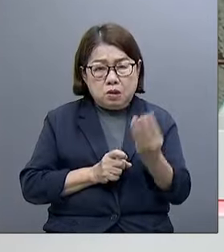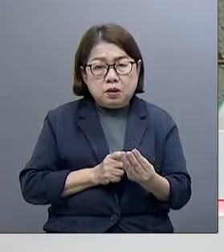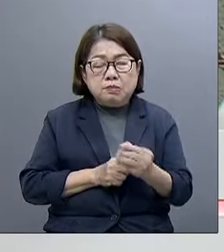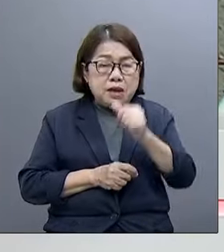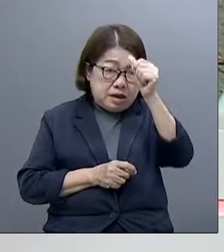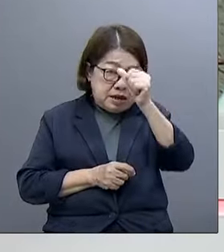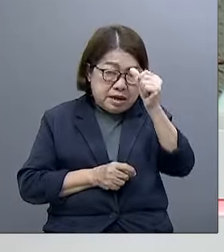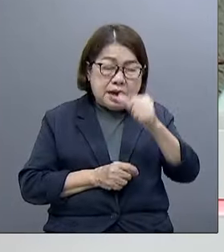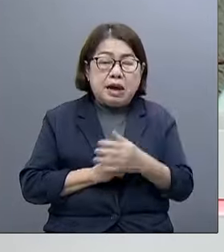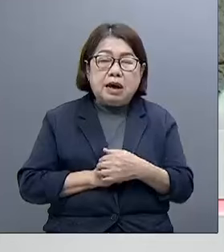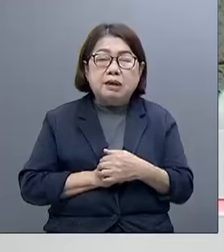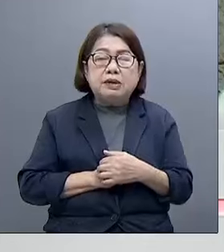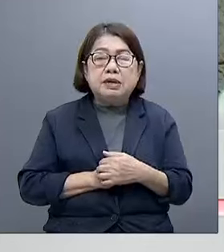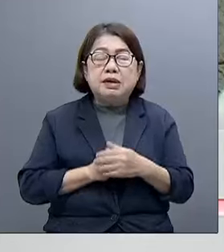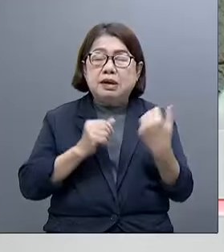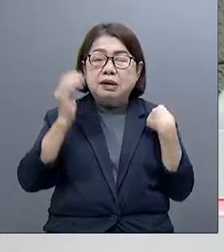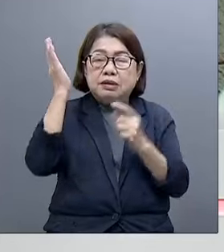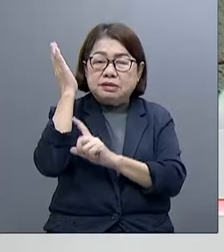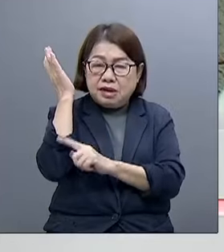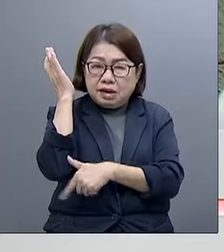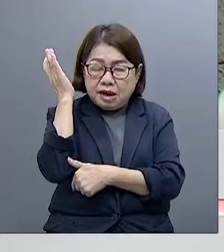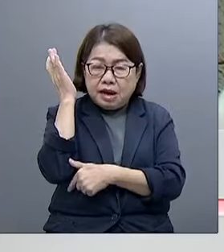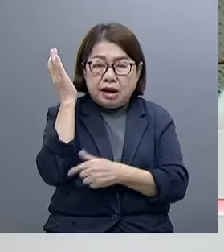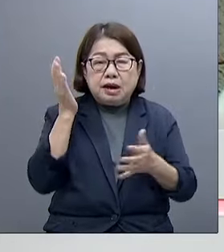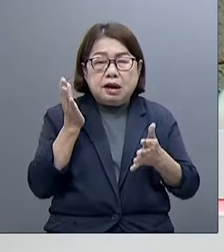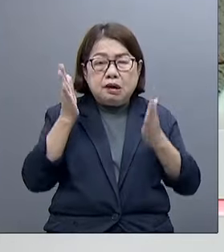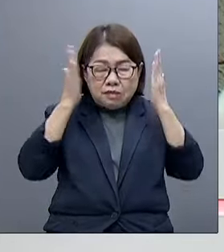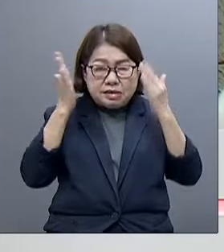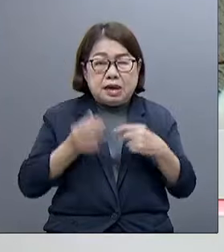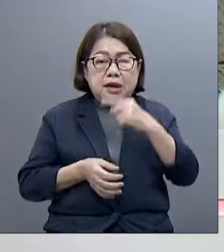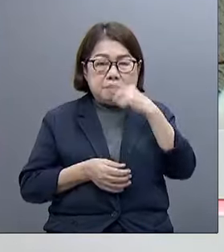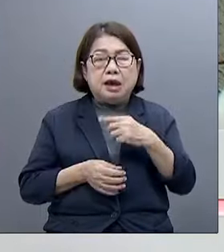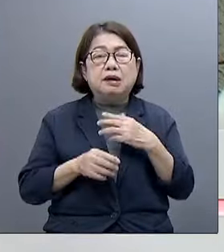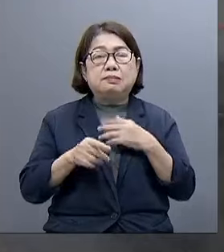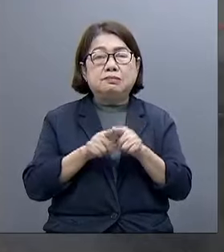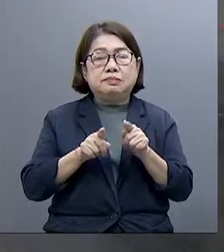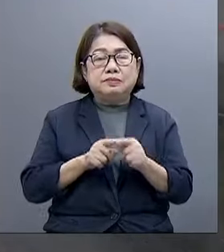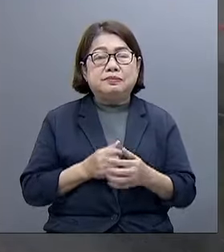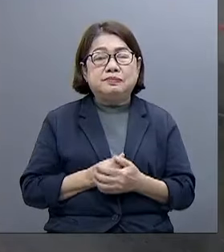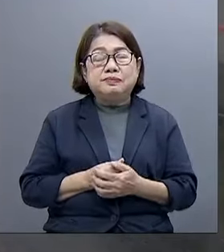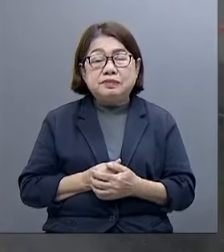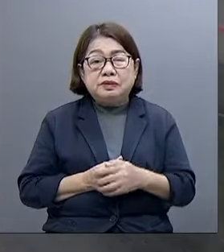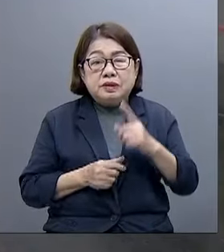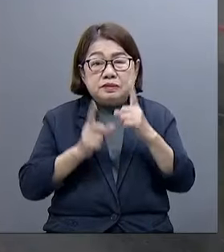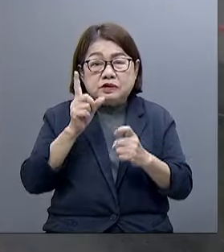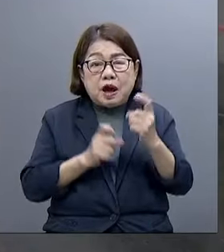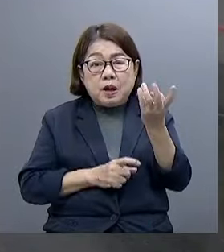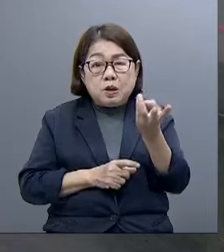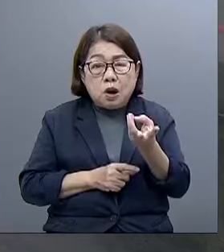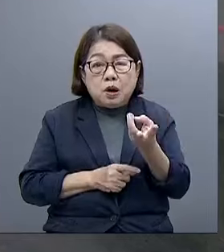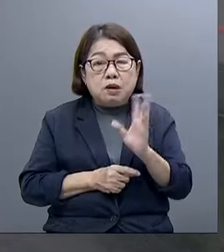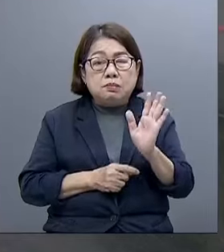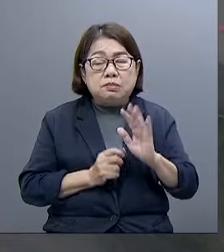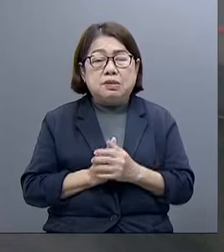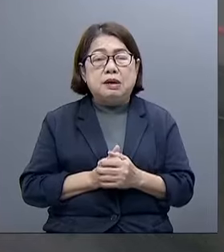ศรีลังกาอินโดนีเซียเมียนมาแล้วก็ในบ้านเราประเทศไทยแต่คุณเจชตาคุณพรวดีนั่นไม่ได้หมายความนะคะว่าเราจะละเลยเ